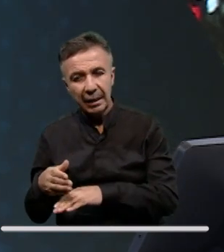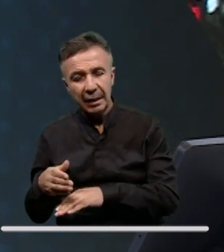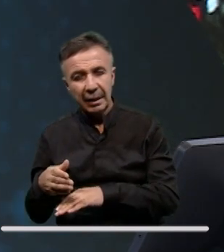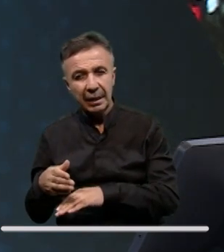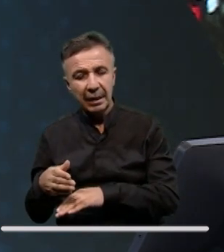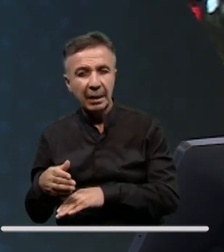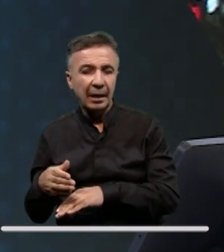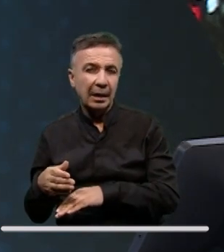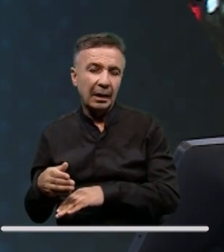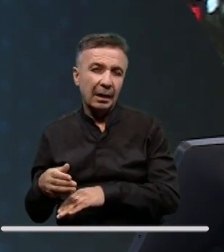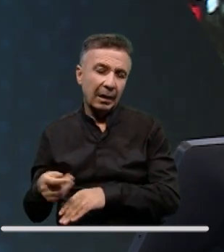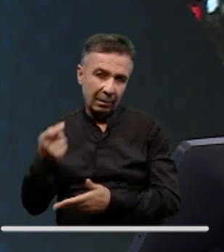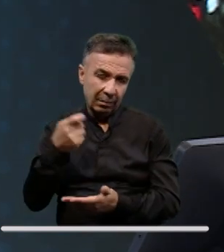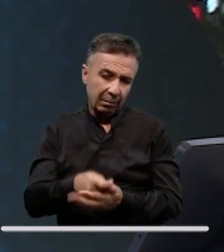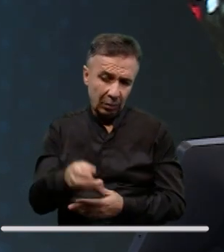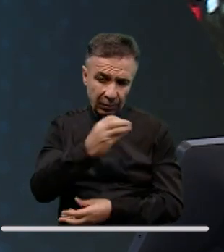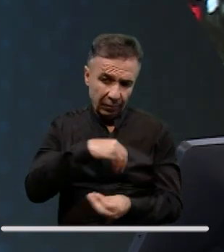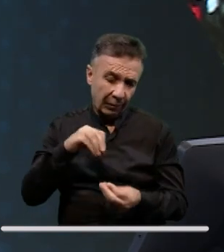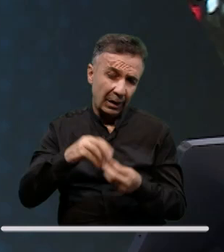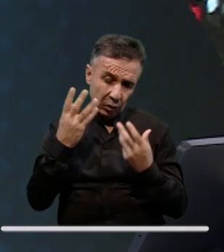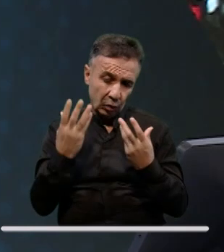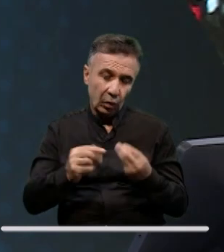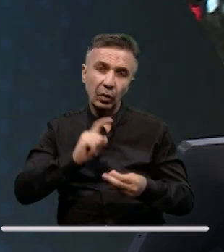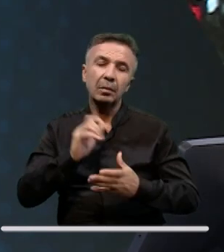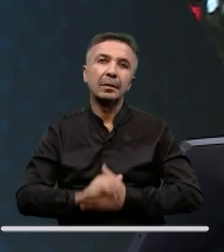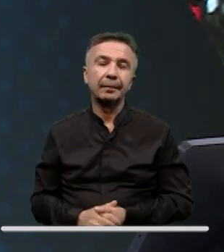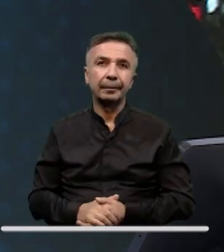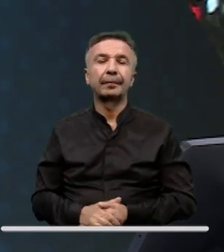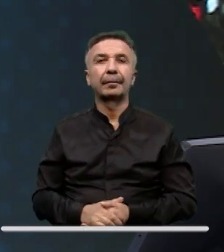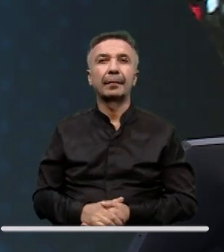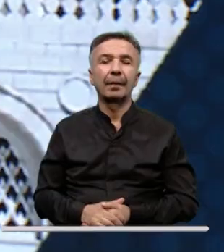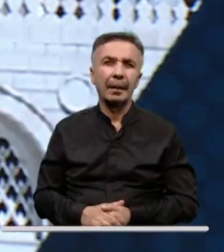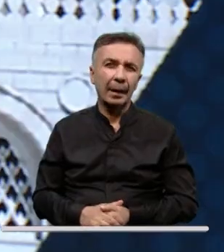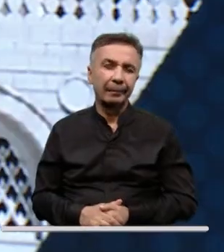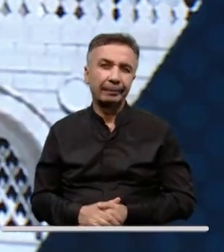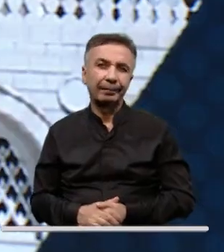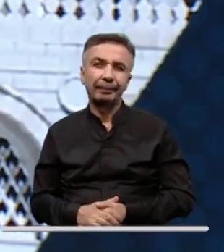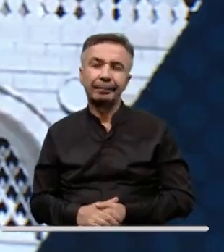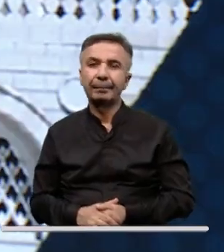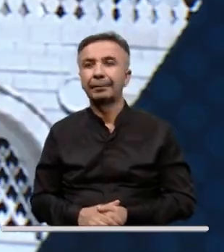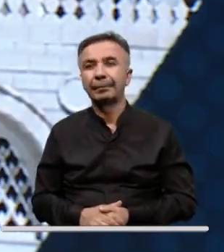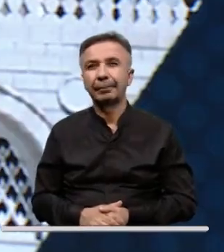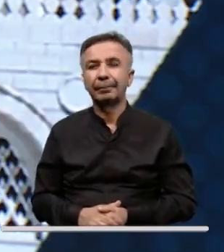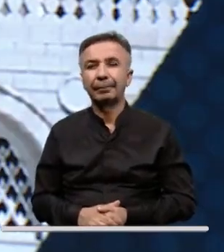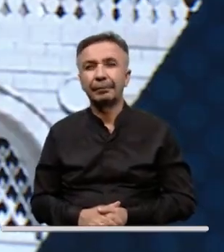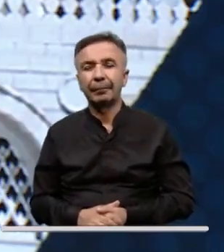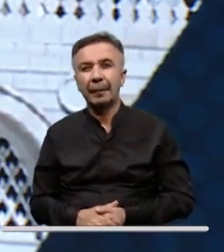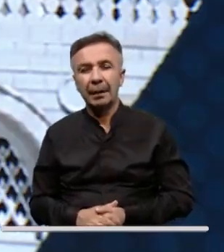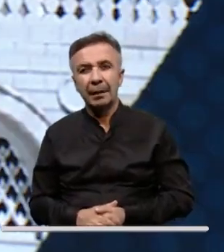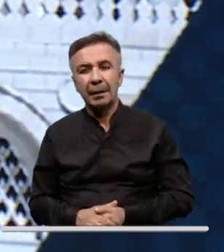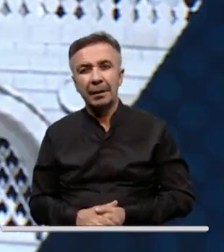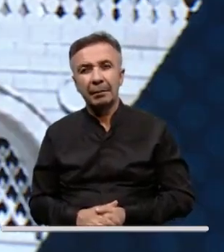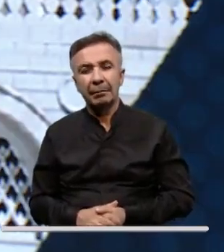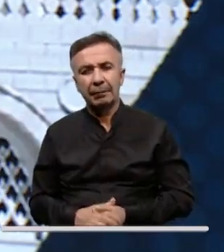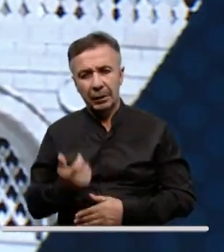farkıyla Gibi Bu da Bir faiz olarak değerlendirilir mi Evet şimdi Eee o zaman Temel kurallarımız zikrederek